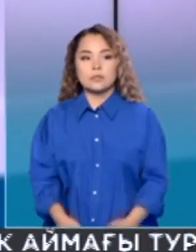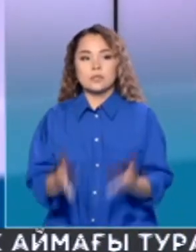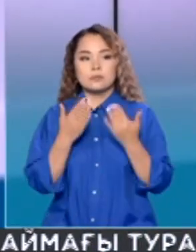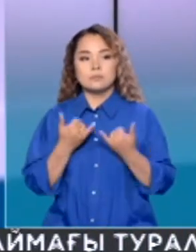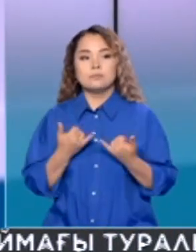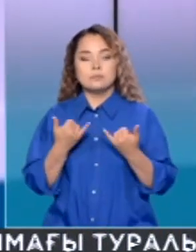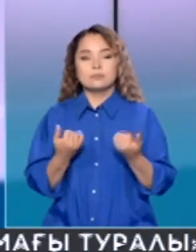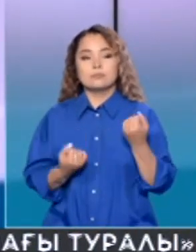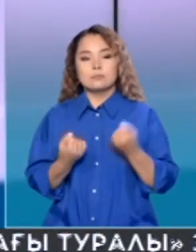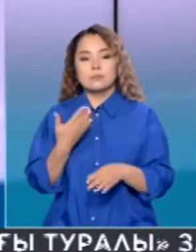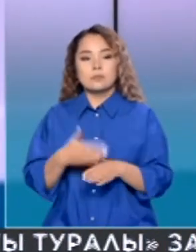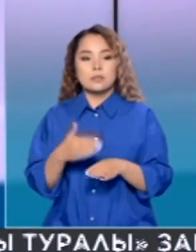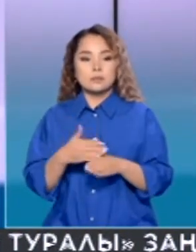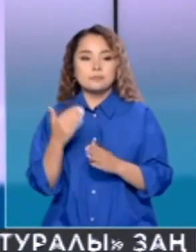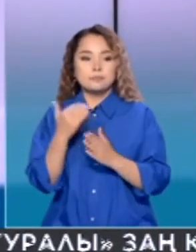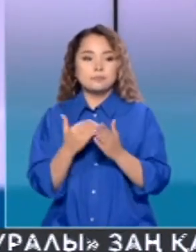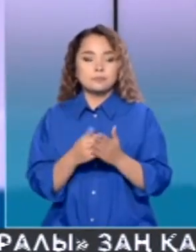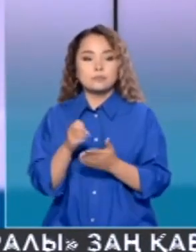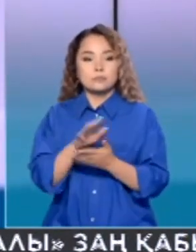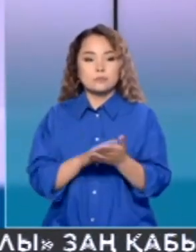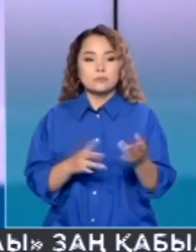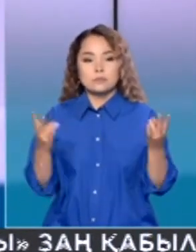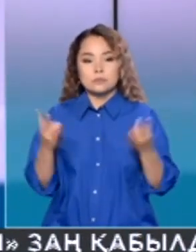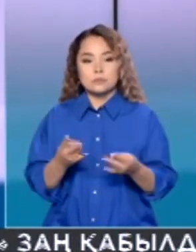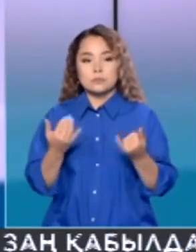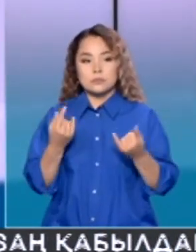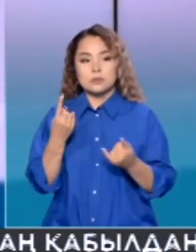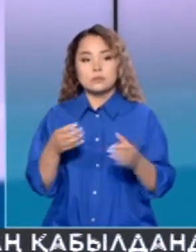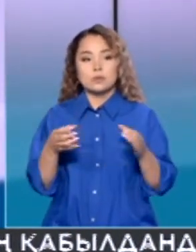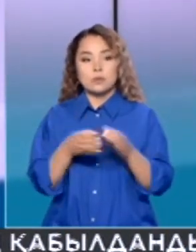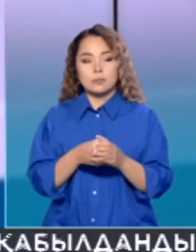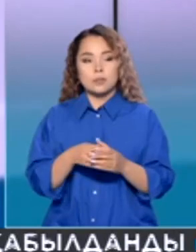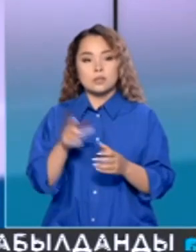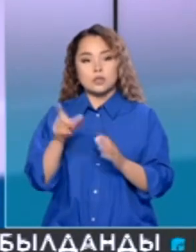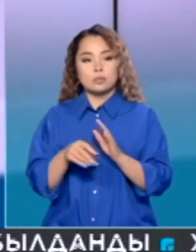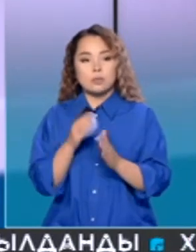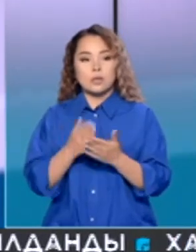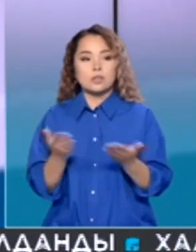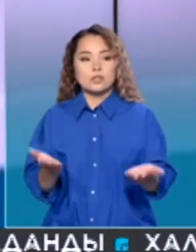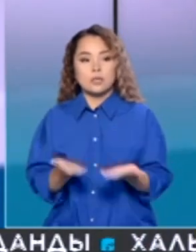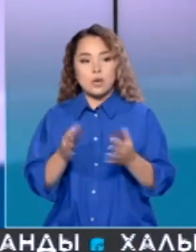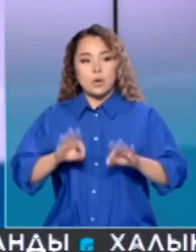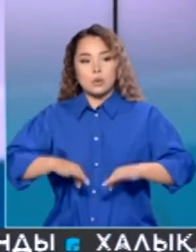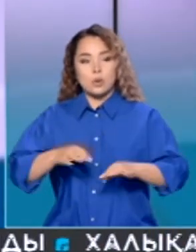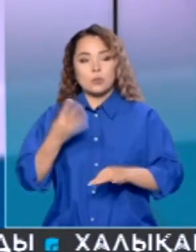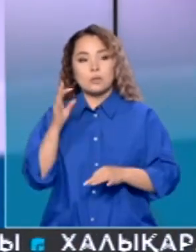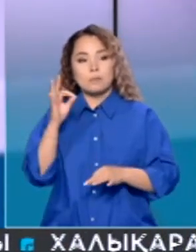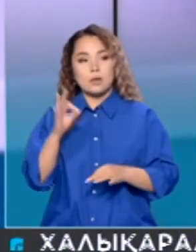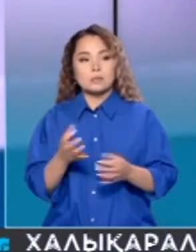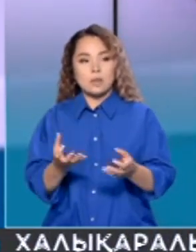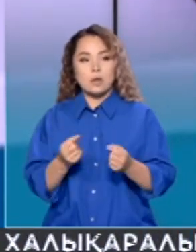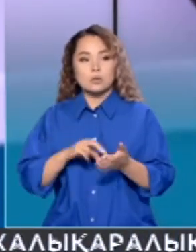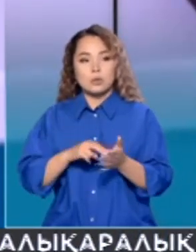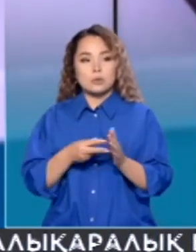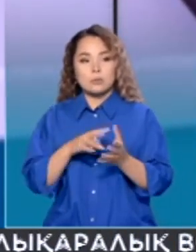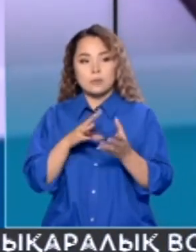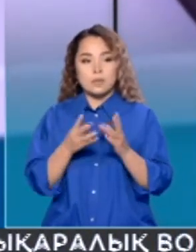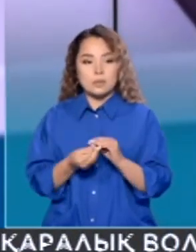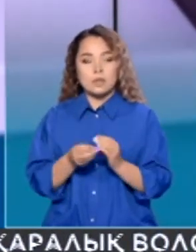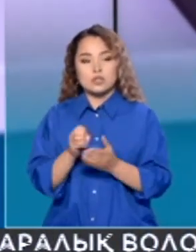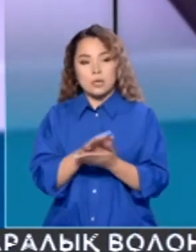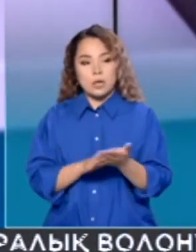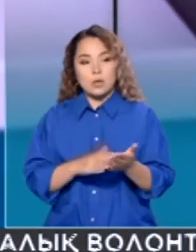Жеңілдетілген автонесие бағдарламасын жалғастыру қажет. Бүгін бір топ депутат жеңіл көлікті 4%-мен алуға болатын жобаны жалғастыру